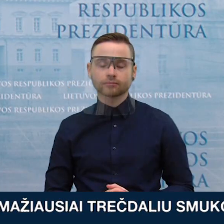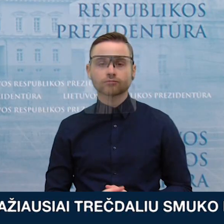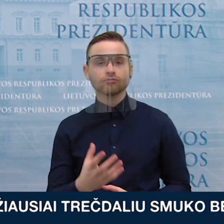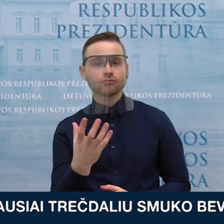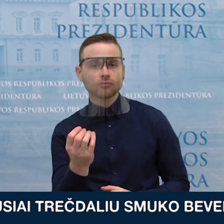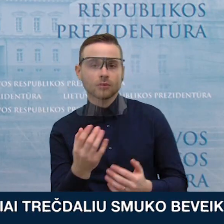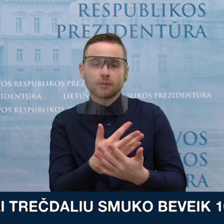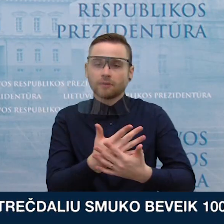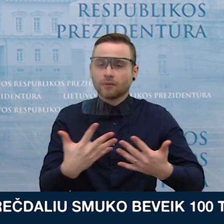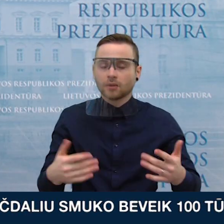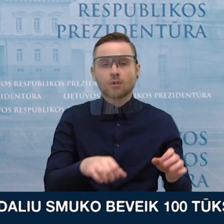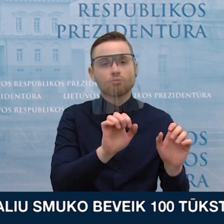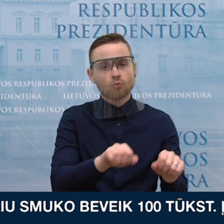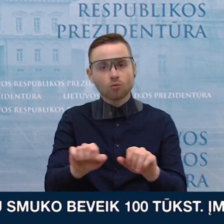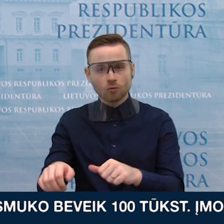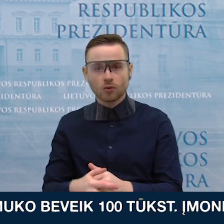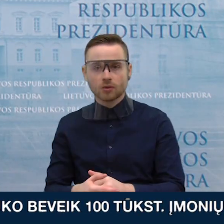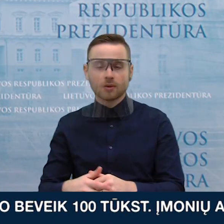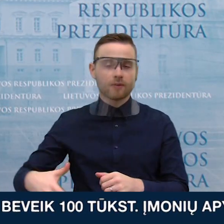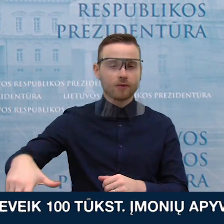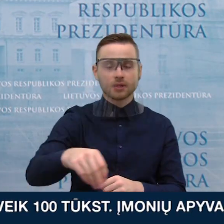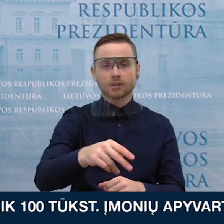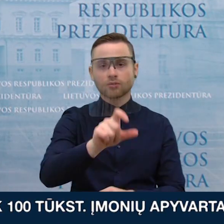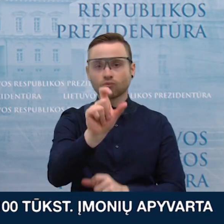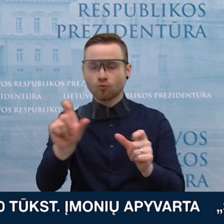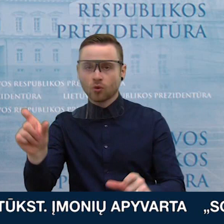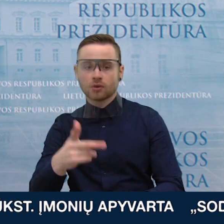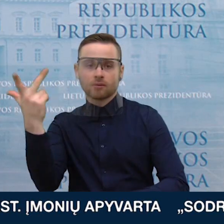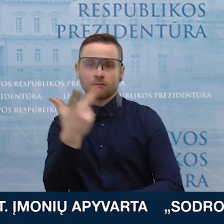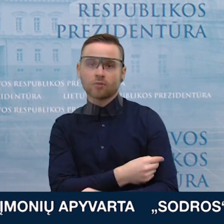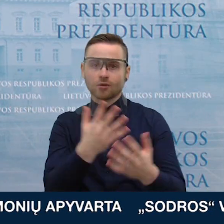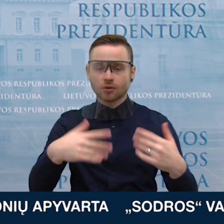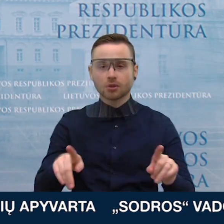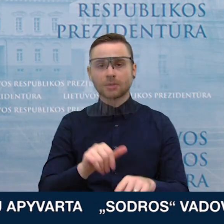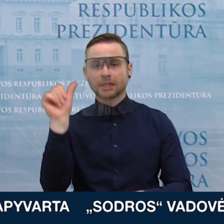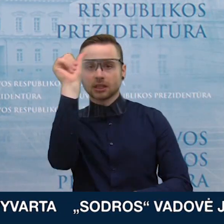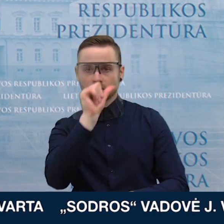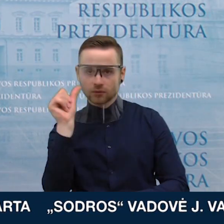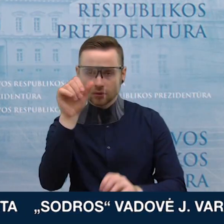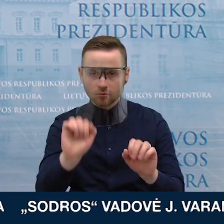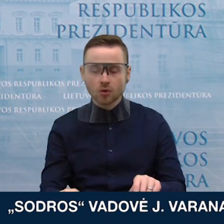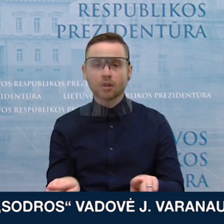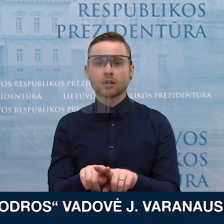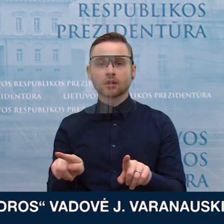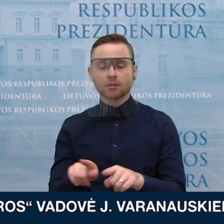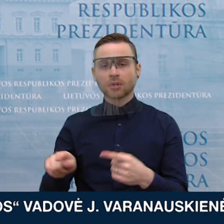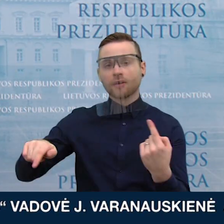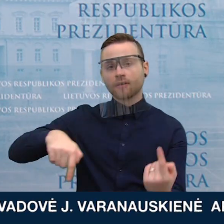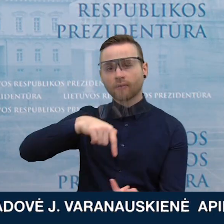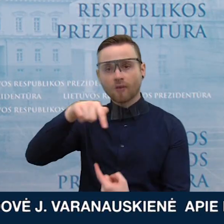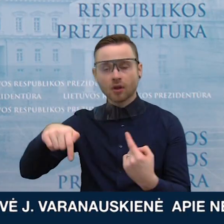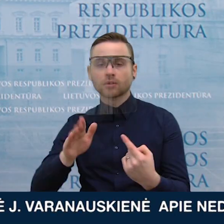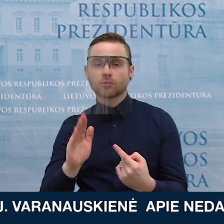variantai yra galimi pasibaigus masiniam vakcinavimui ir gali būti individualus atvejai, rinka vakcinavimo atrodys tuo